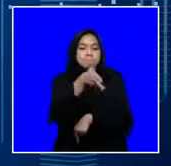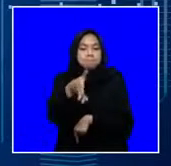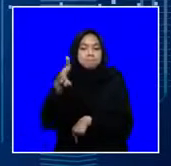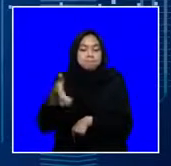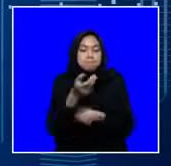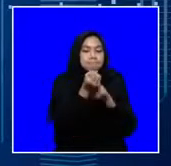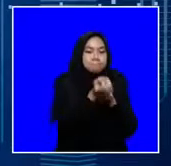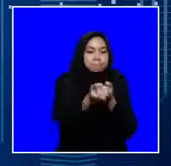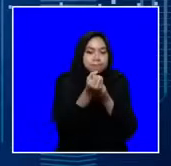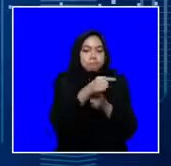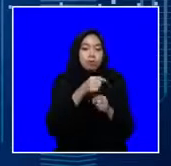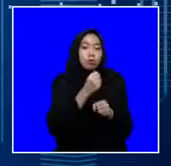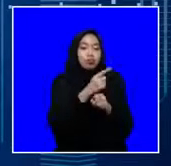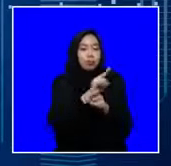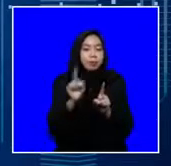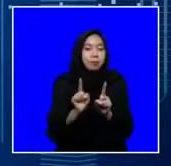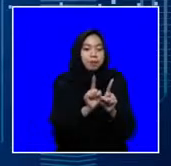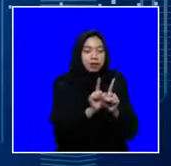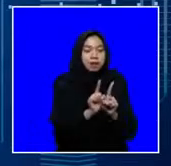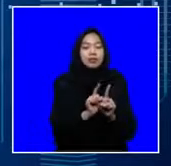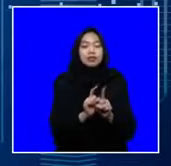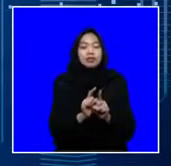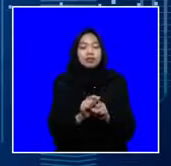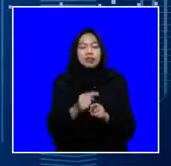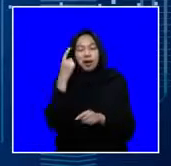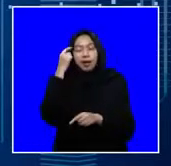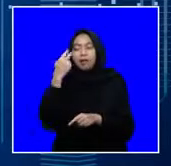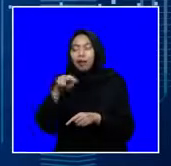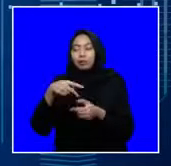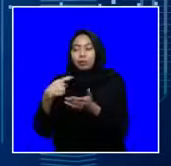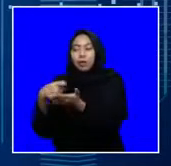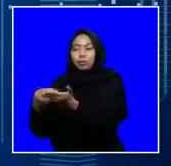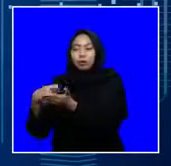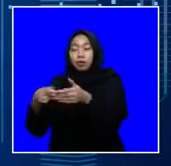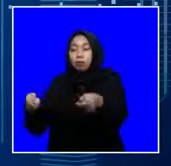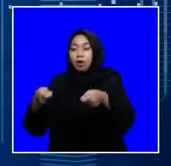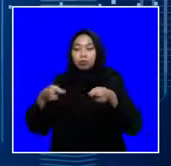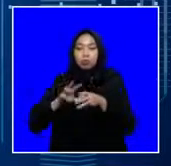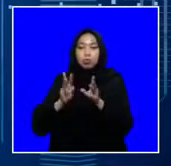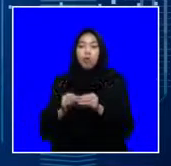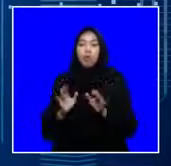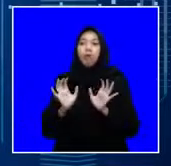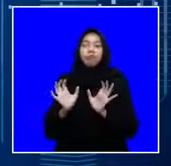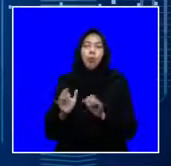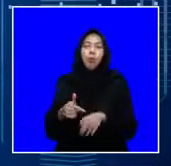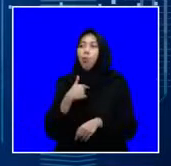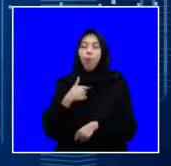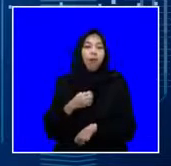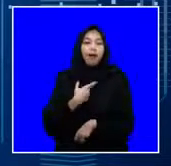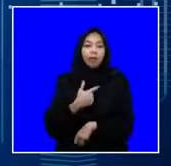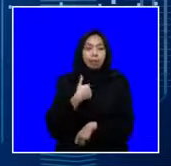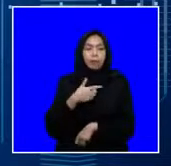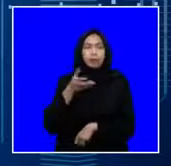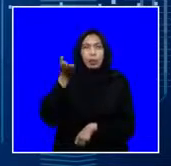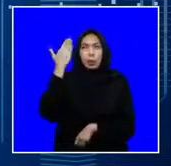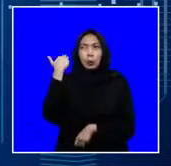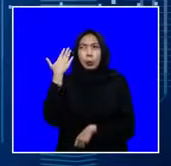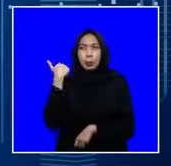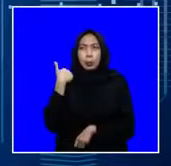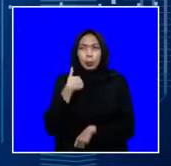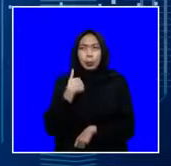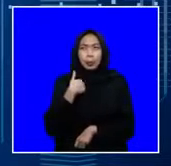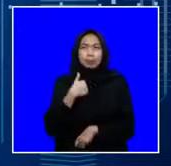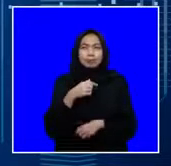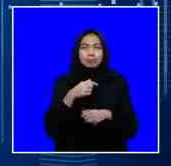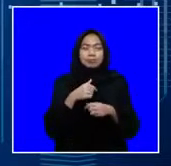tingkatkan. Luar biasa motivasi mahasiswa untuk apply kepada program ini, saya sampai kaget. Hampir waktu itu kita hanya bisa mengirim